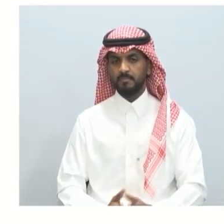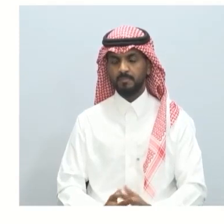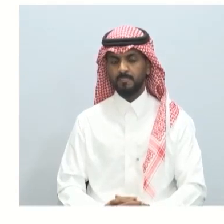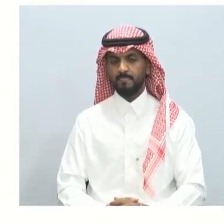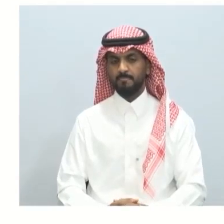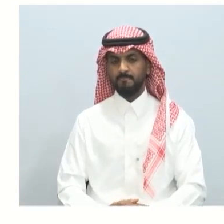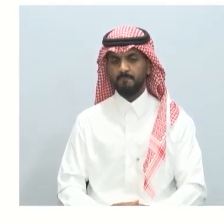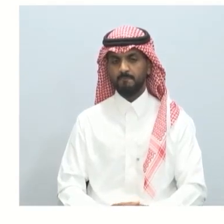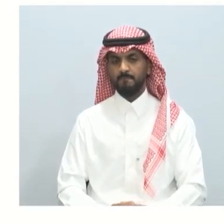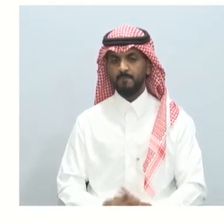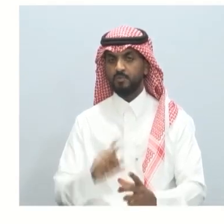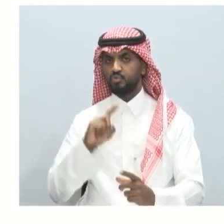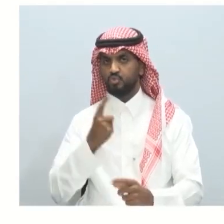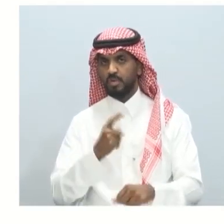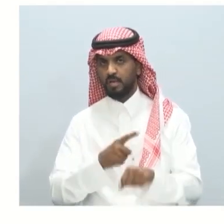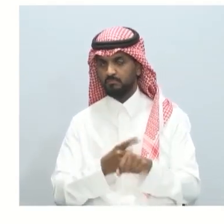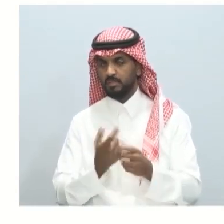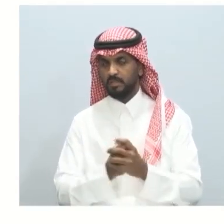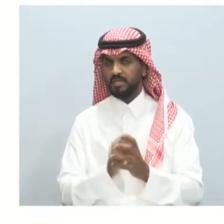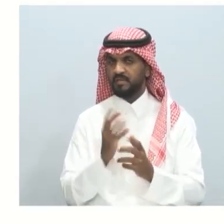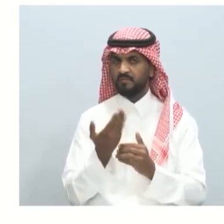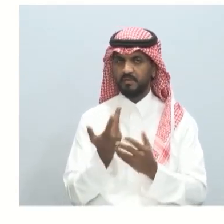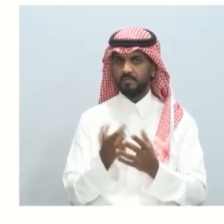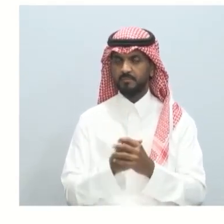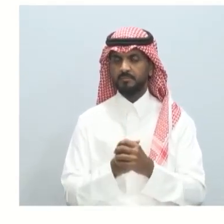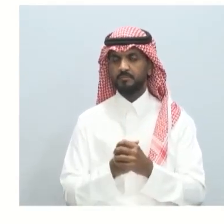رايك السرعه القرائيه كيف